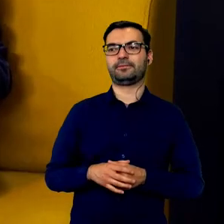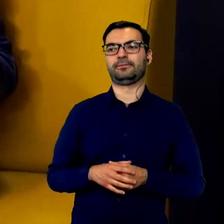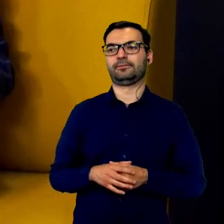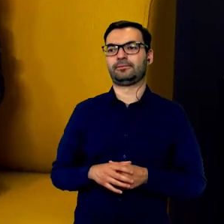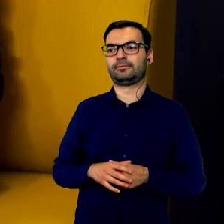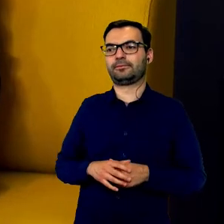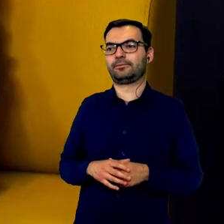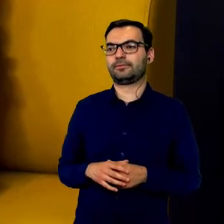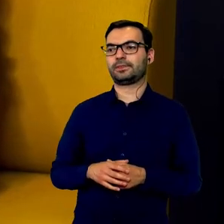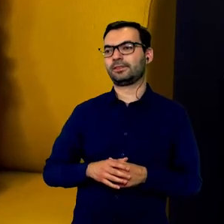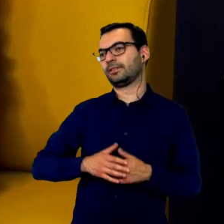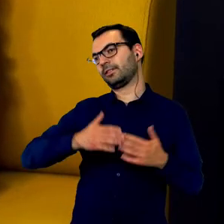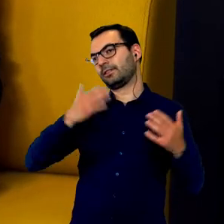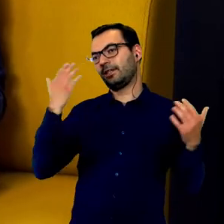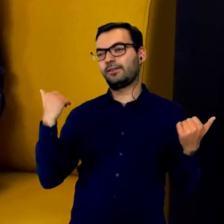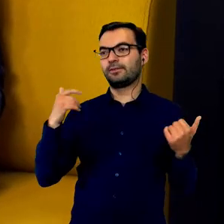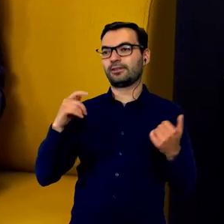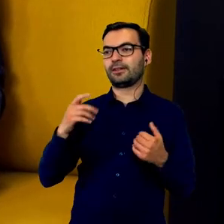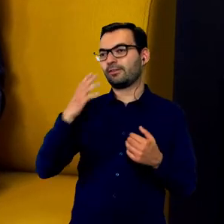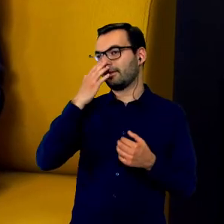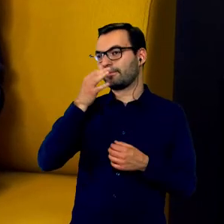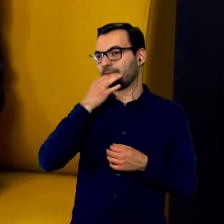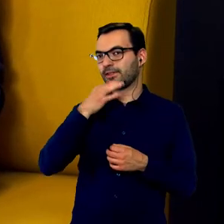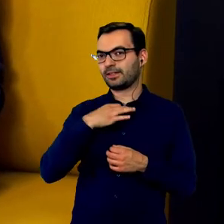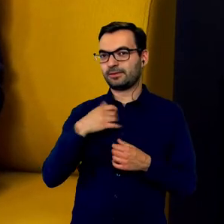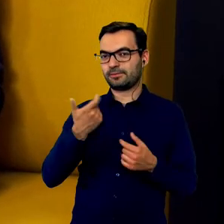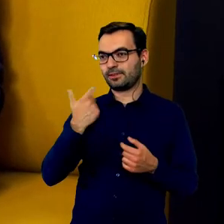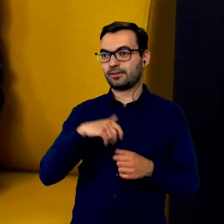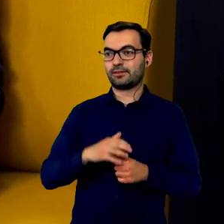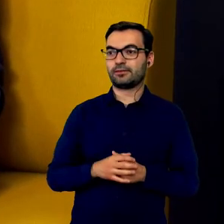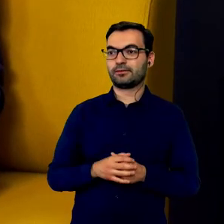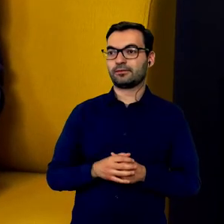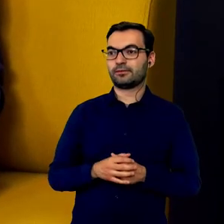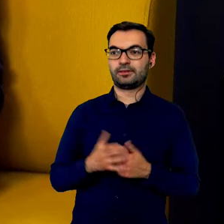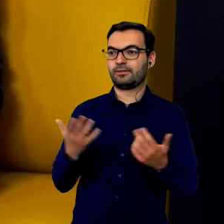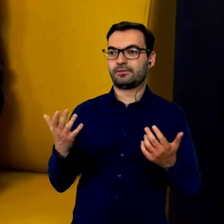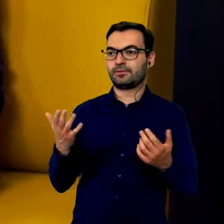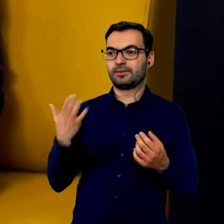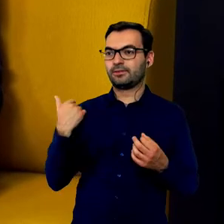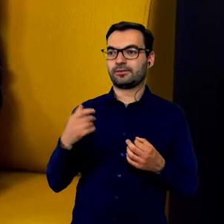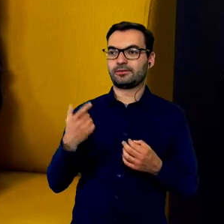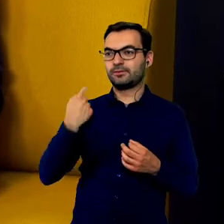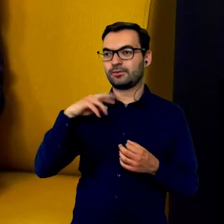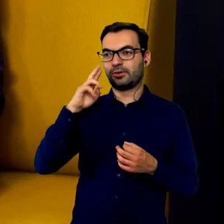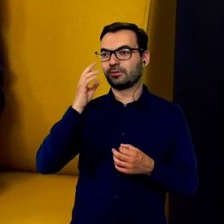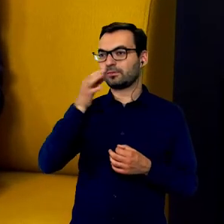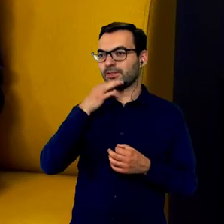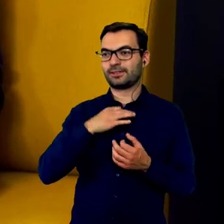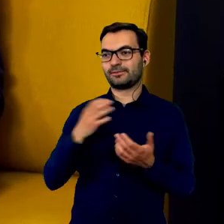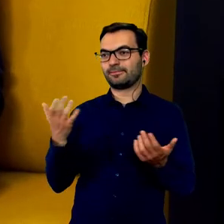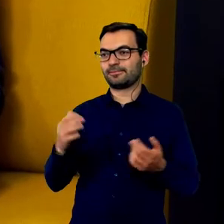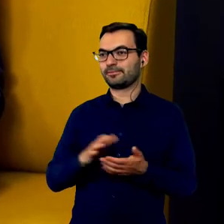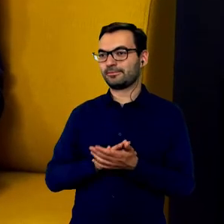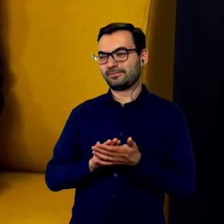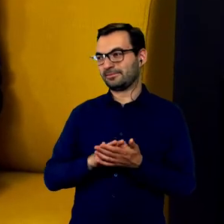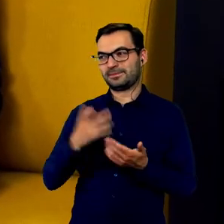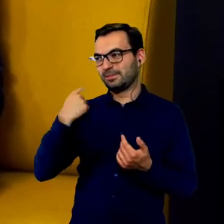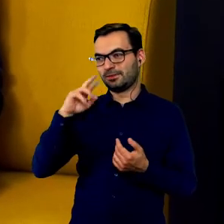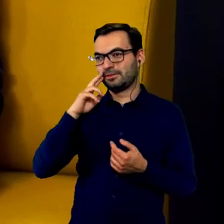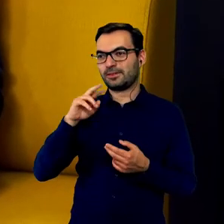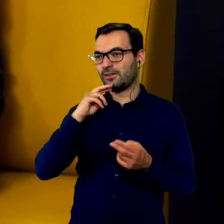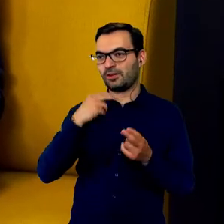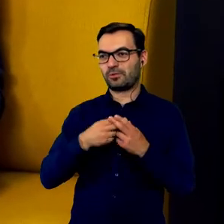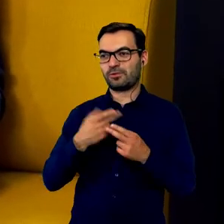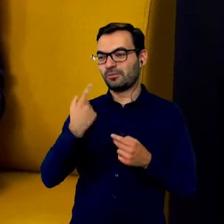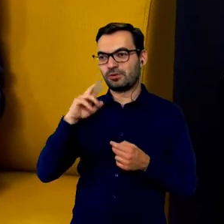Nie wiem dokładnie, o co jestem pytana. O tym nie wiem. Nie rozumiem pytania, po prostu nie